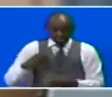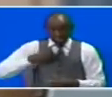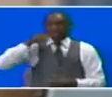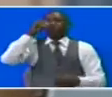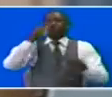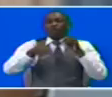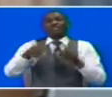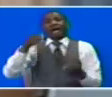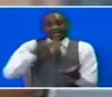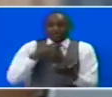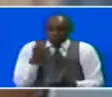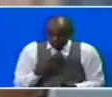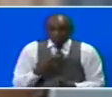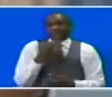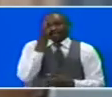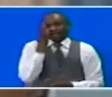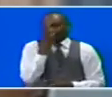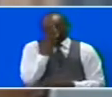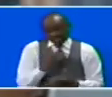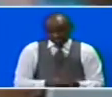Nikampigia kura mheshimiwa Mwai Kibaki